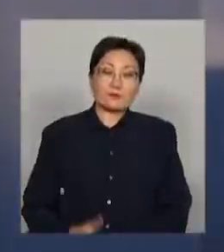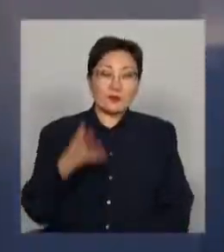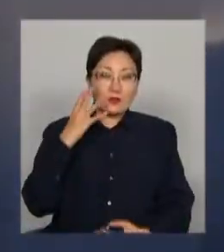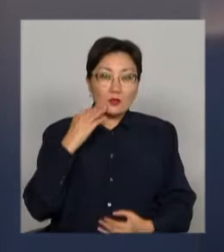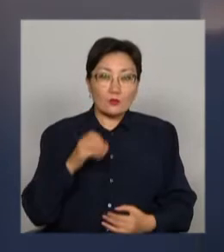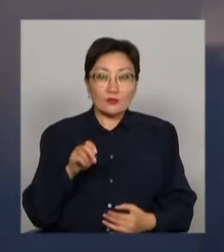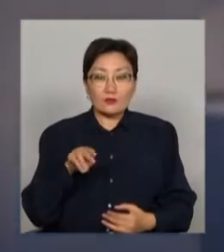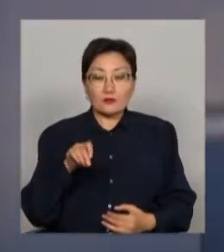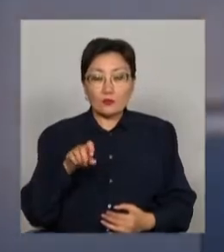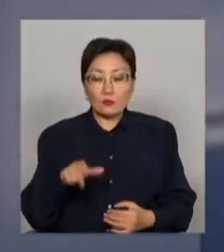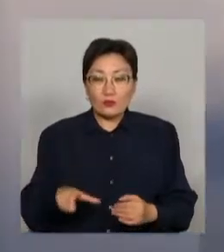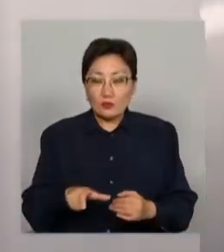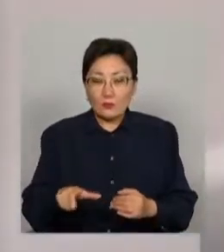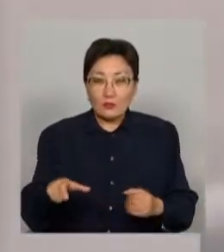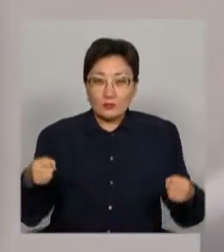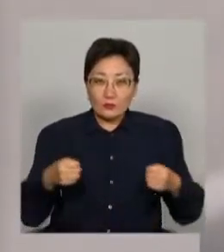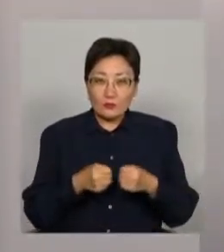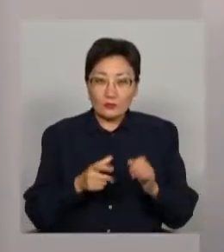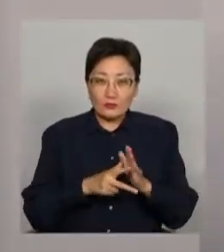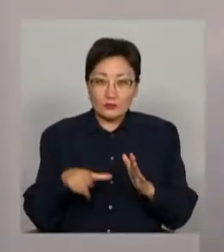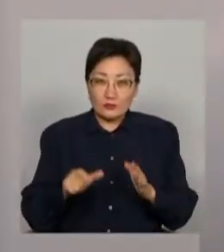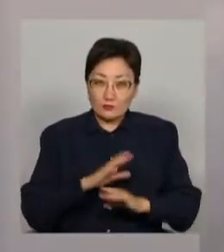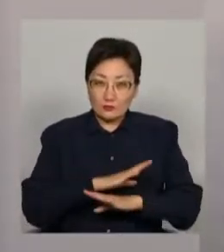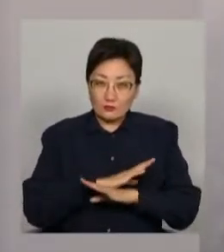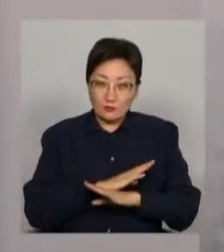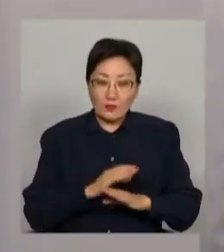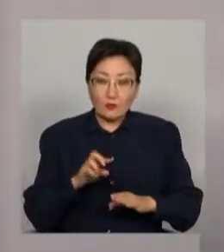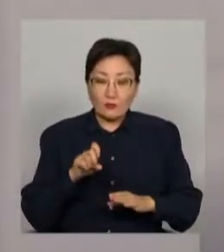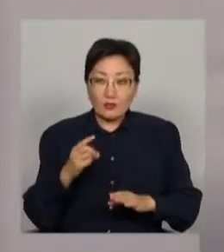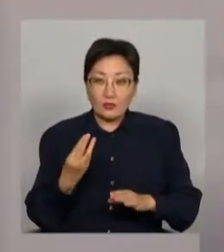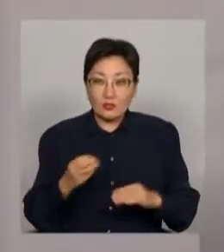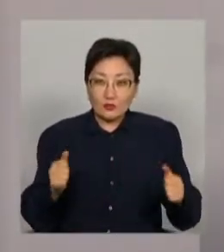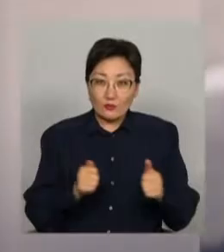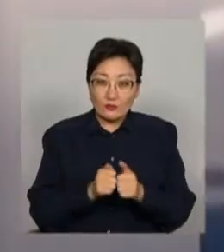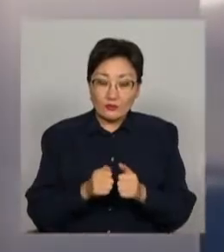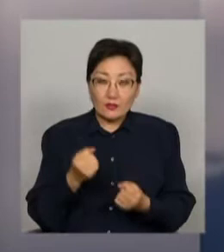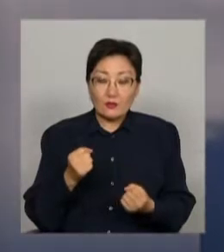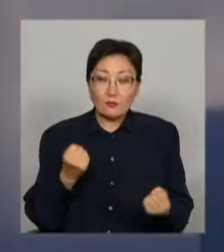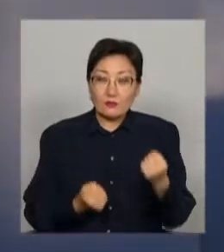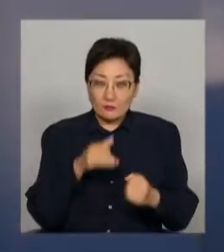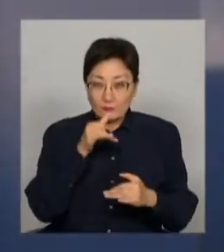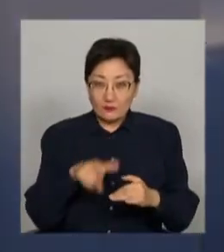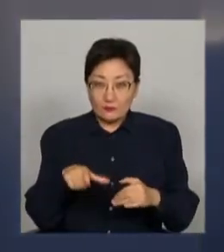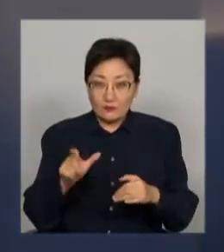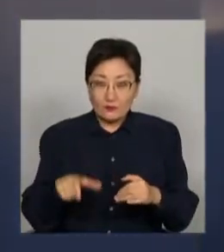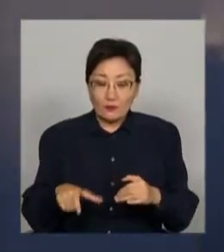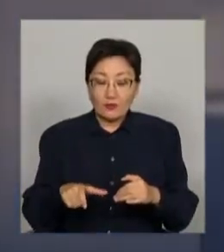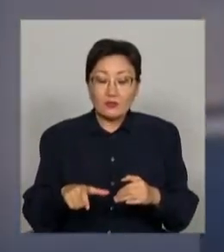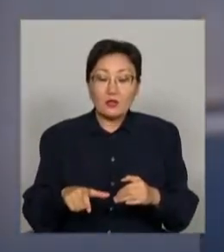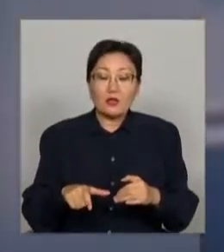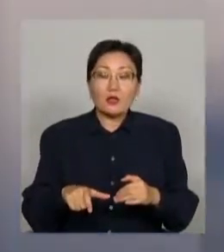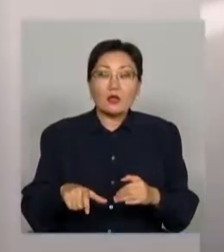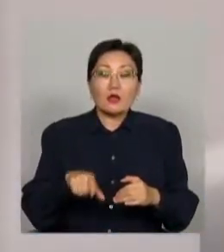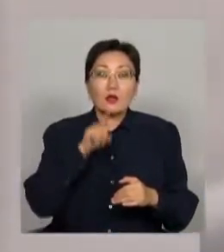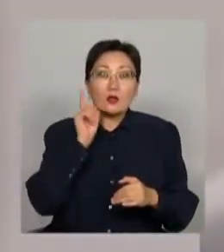Almaty Ekaterinburg tasjolunda jol apaty bolup 8 adam mert boldı. Balqash maŋında şağın avtobusty iger almağan jürgüzüşünün kämiletke tolmağan